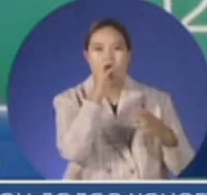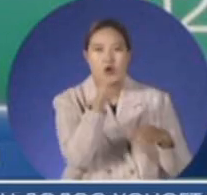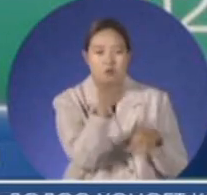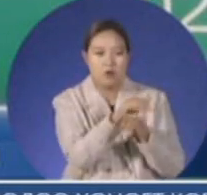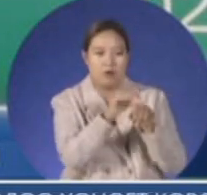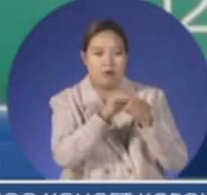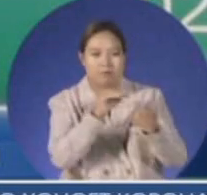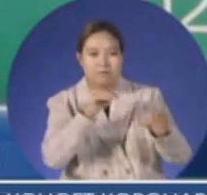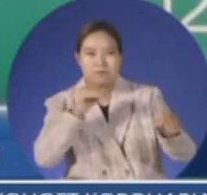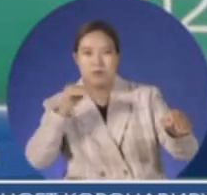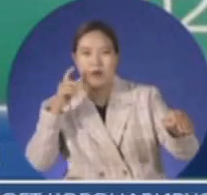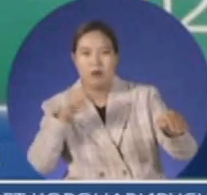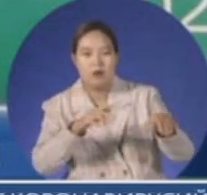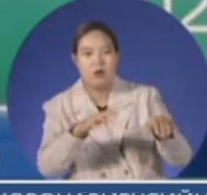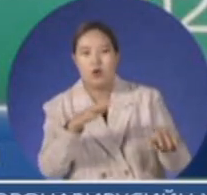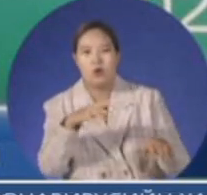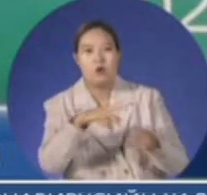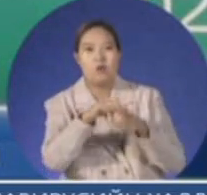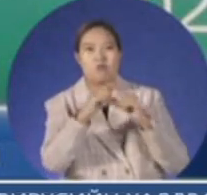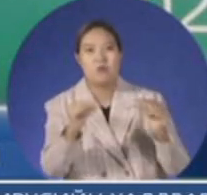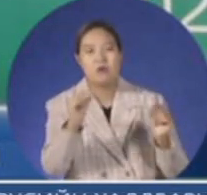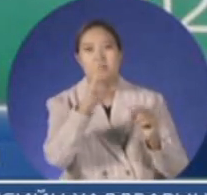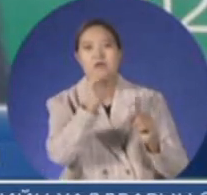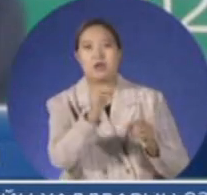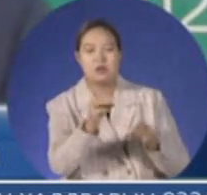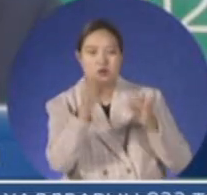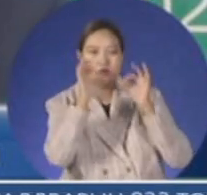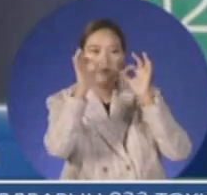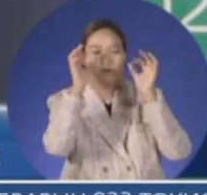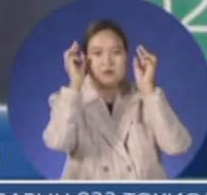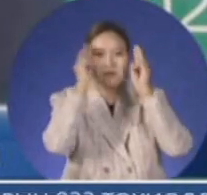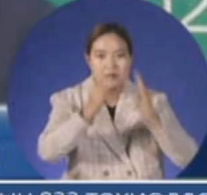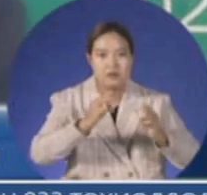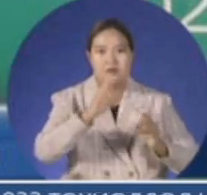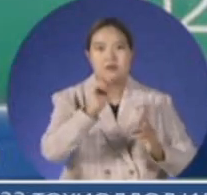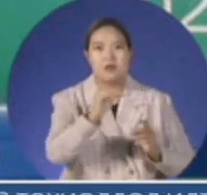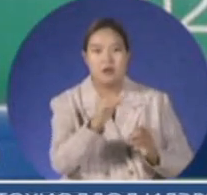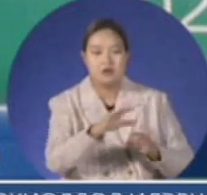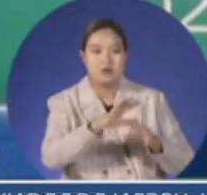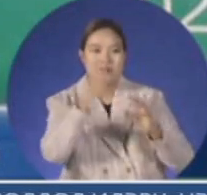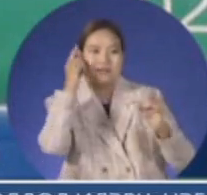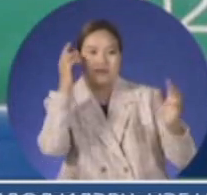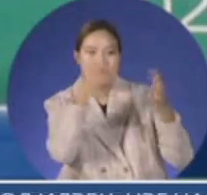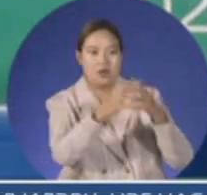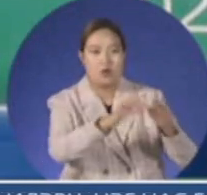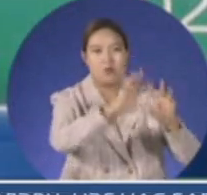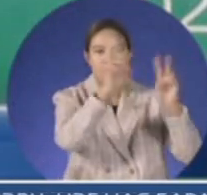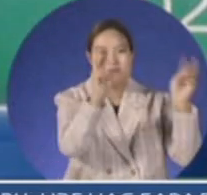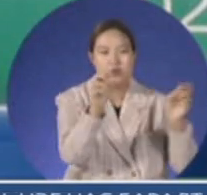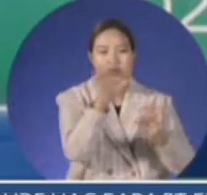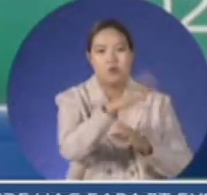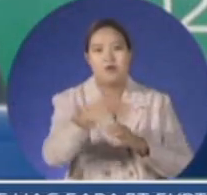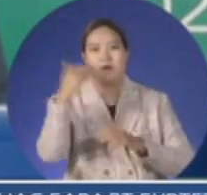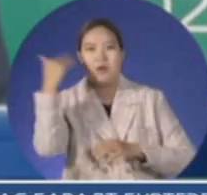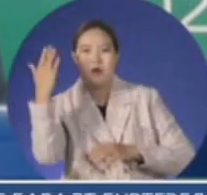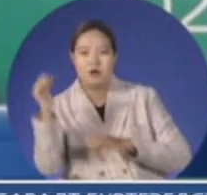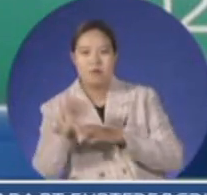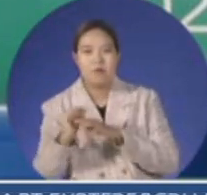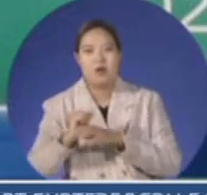бууруулах, төвлөрийг сарлах чиглэлд түүнийг яаж хэрхэн шийдэх вэ, шийдэл стратеги гэсэн сэдвээр бүгд ихтгэл бэлдэж ингэж оролцож байна.